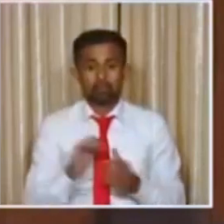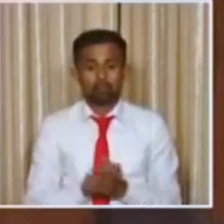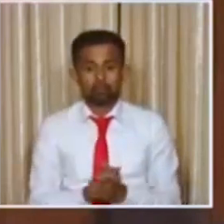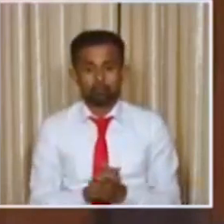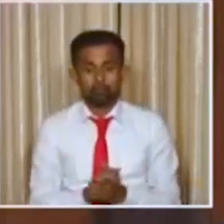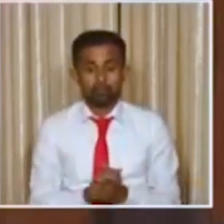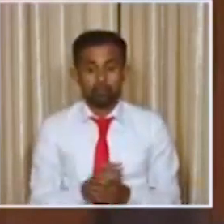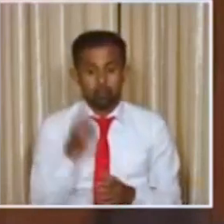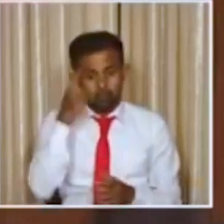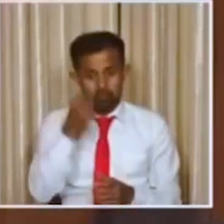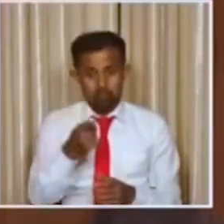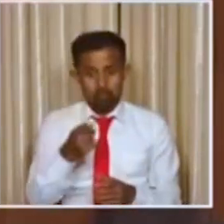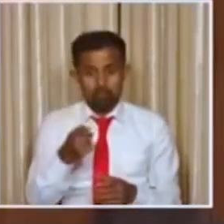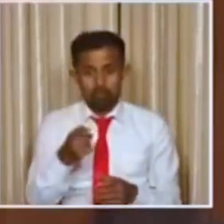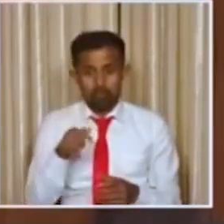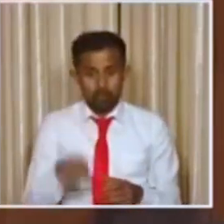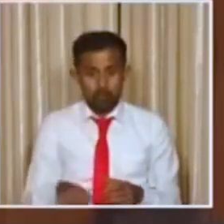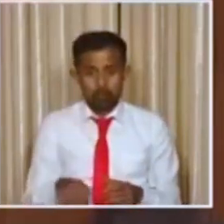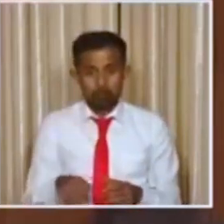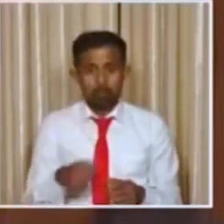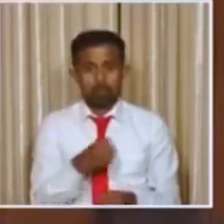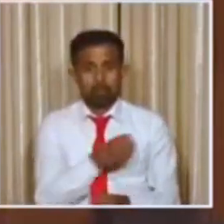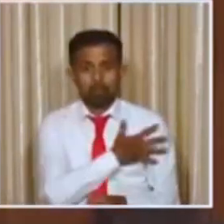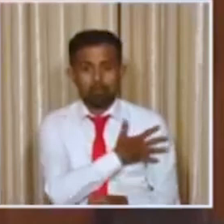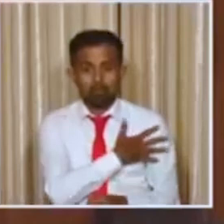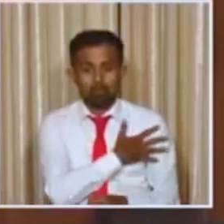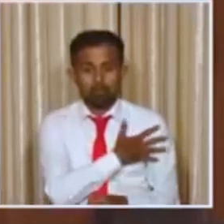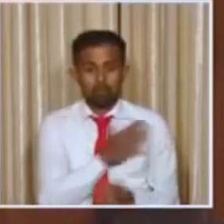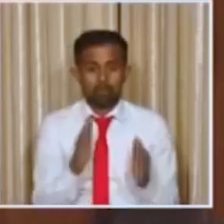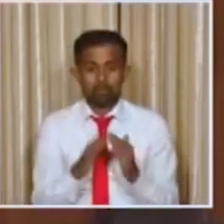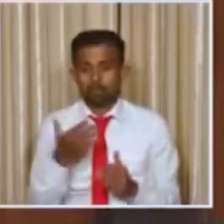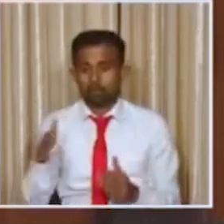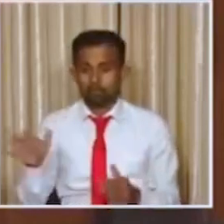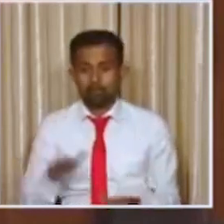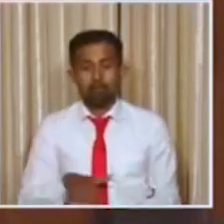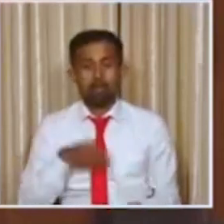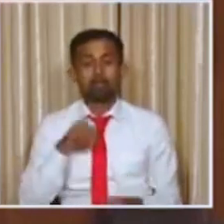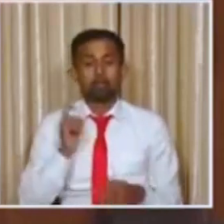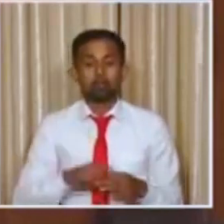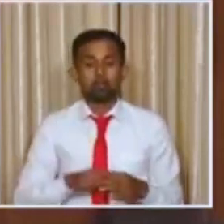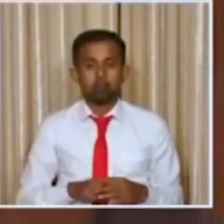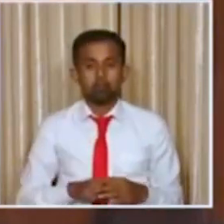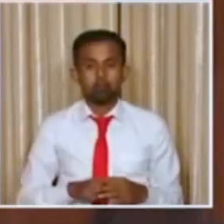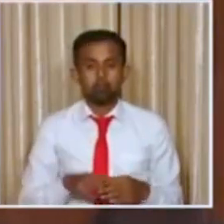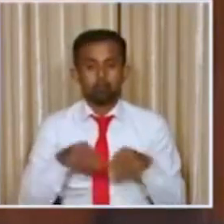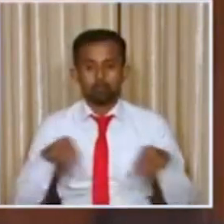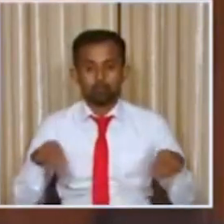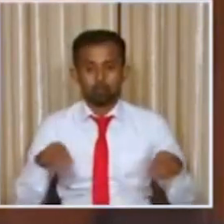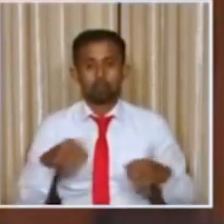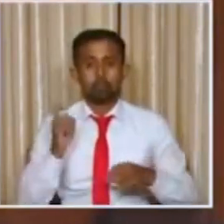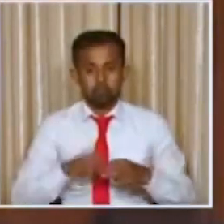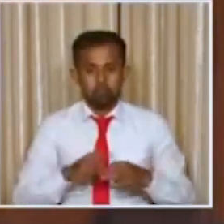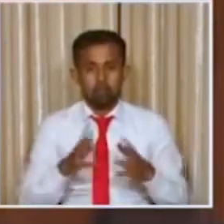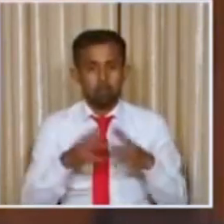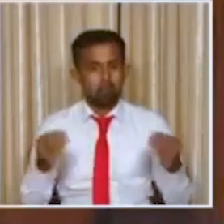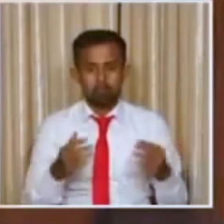වගේම තමයි මතක තියාගන්න අවසන් කරනවා මේ ගෝඨාභය රාජපක්ෂ ගෙදර යන්න ප්‍රධාන වශයෙන්ම හේතු උනේ මේ ගොවි මහතුන්ගේ ප්‍රශ්න